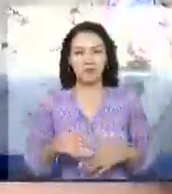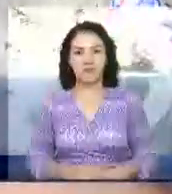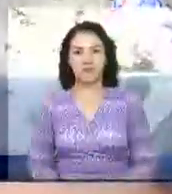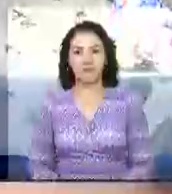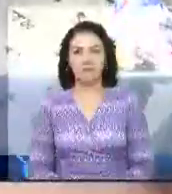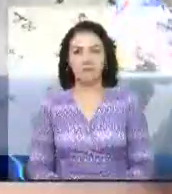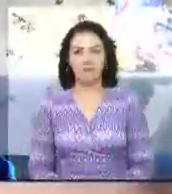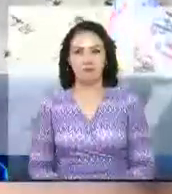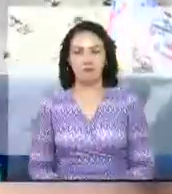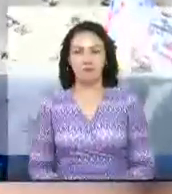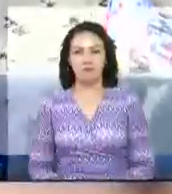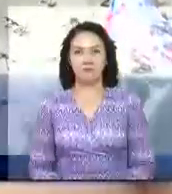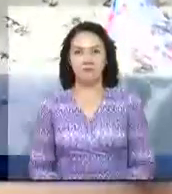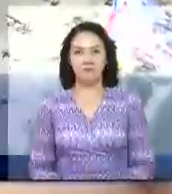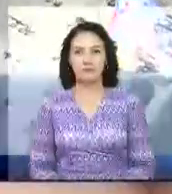нужна.